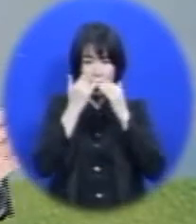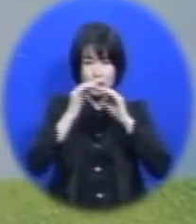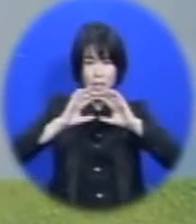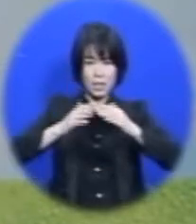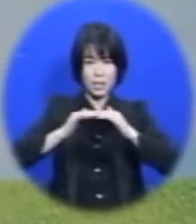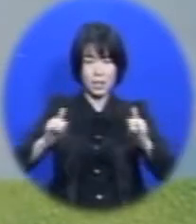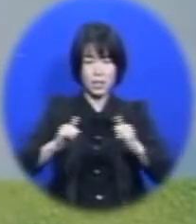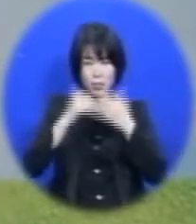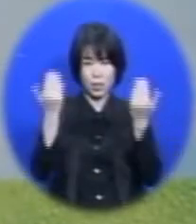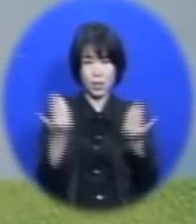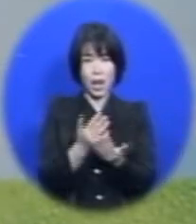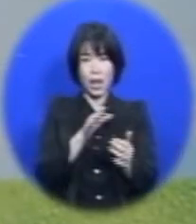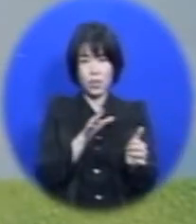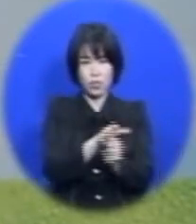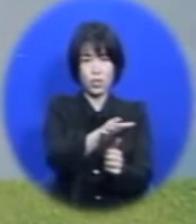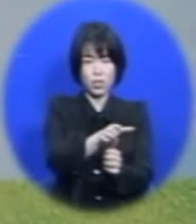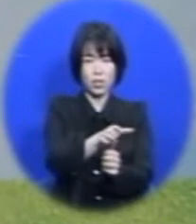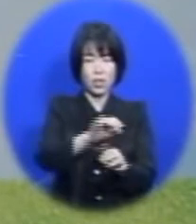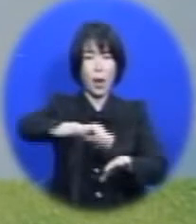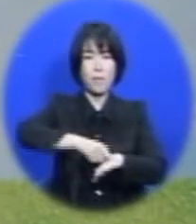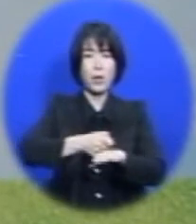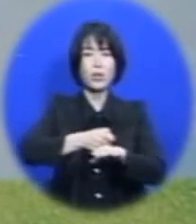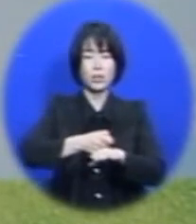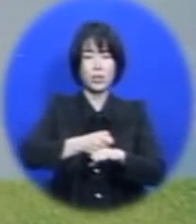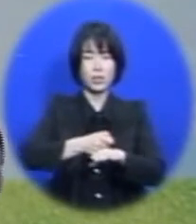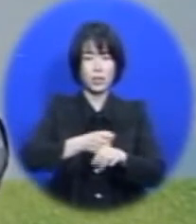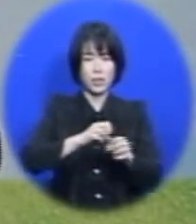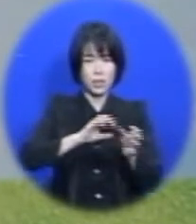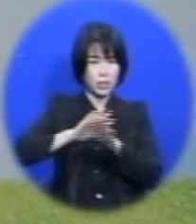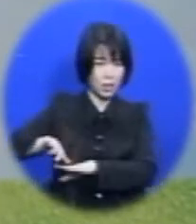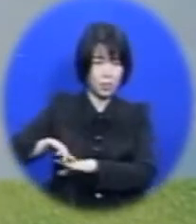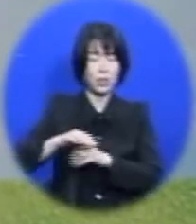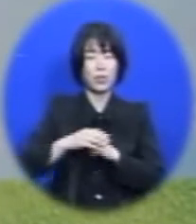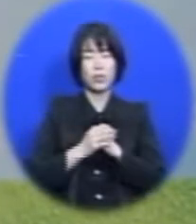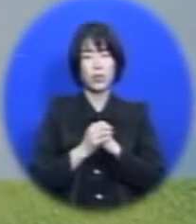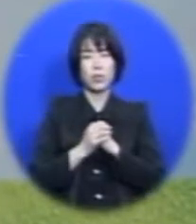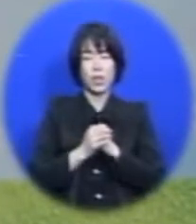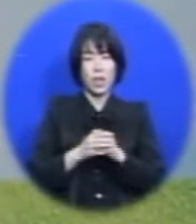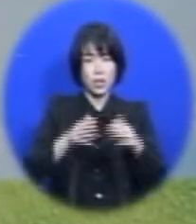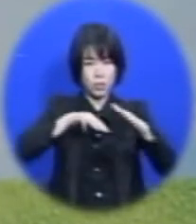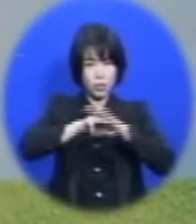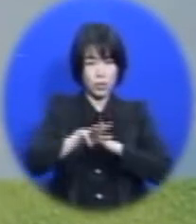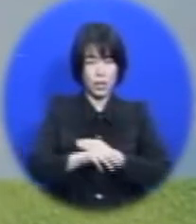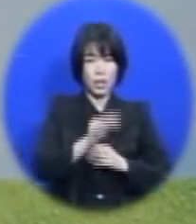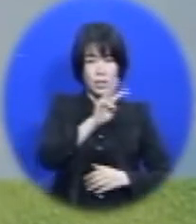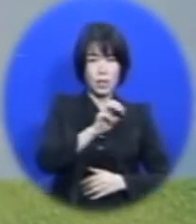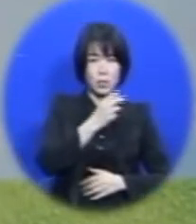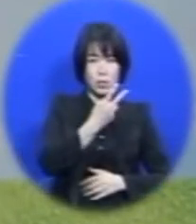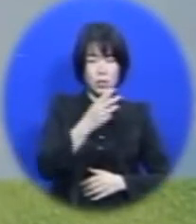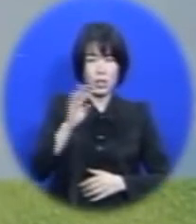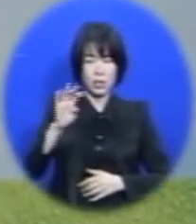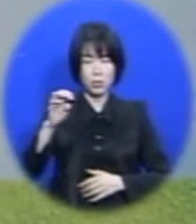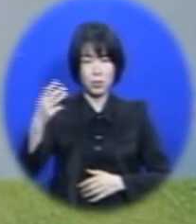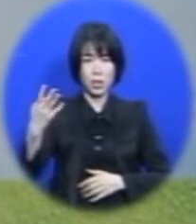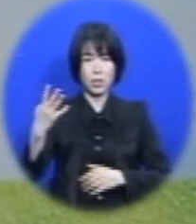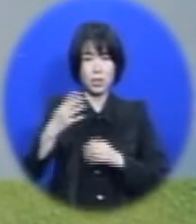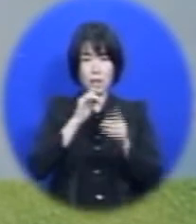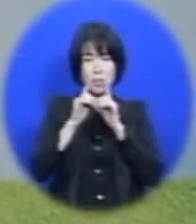그런 징벌은 거두십니다. 그러면서 출애굽기 32장 34절에